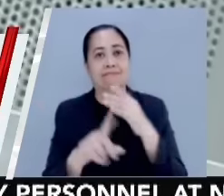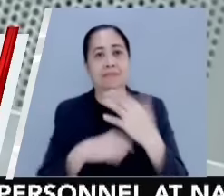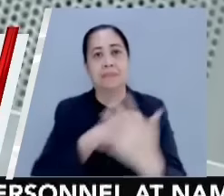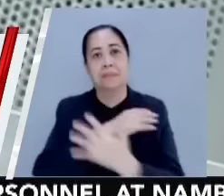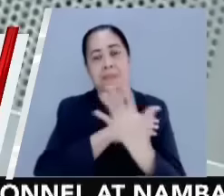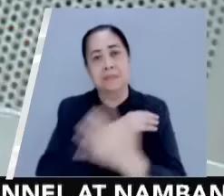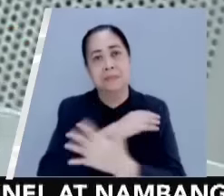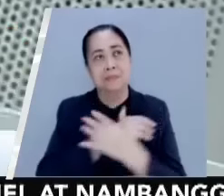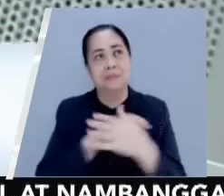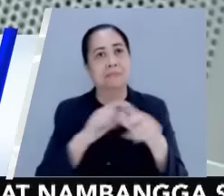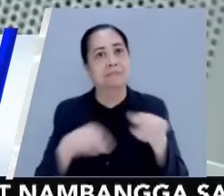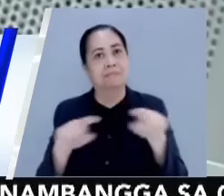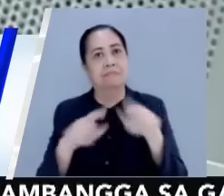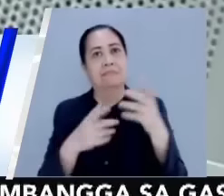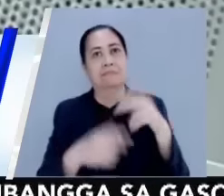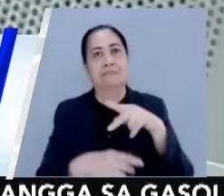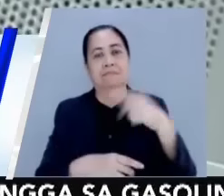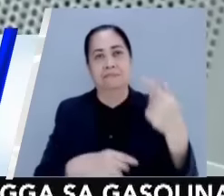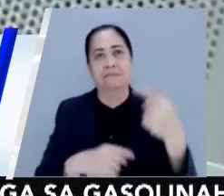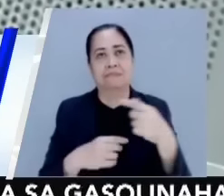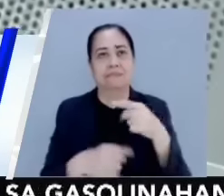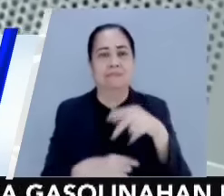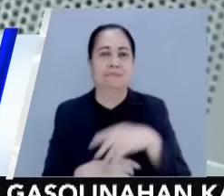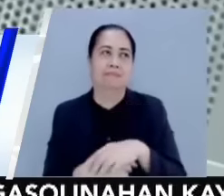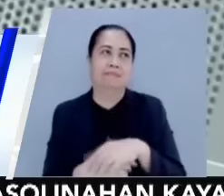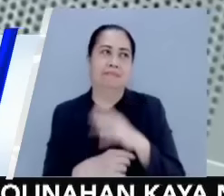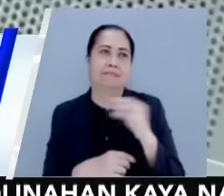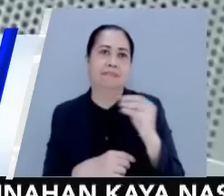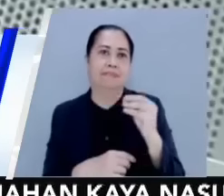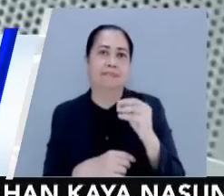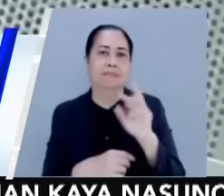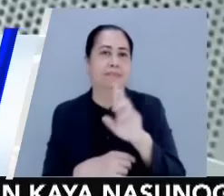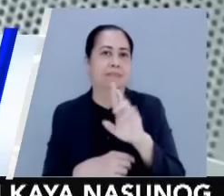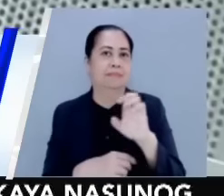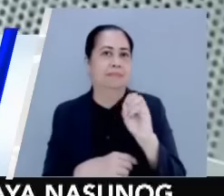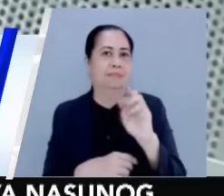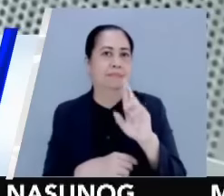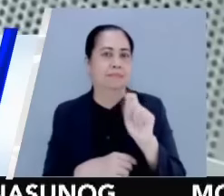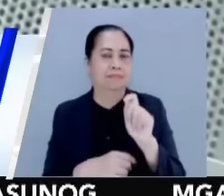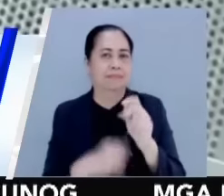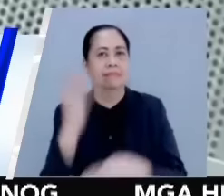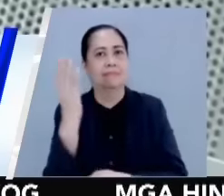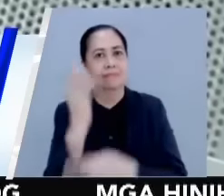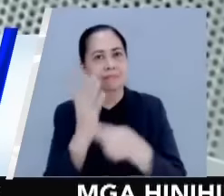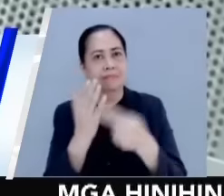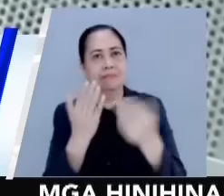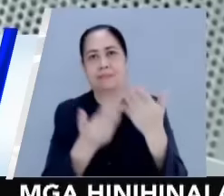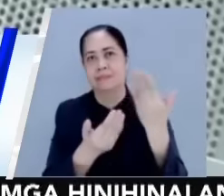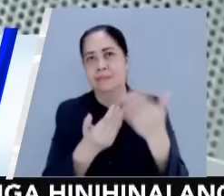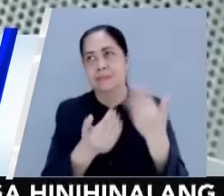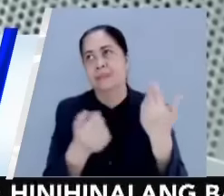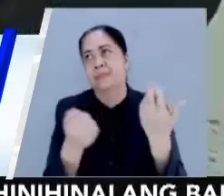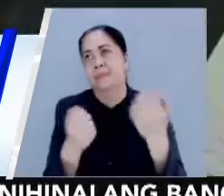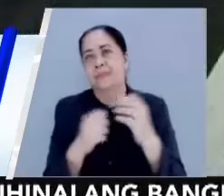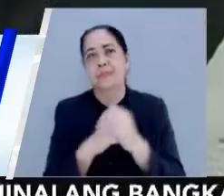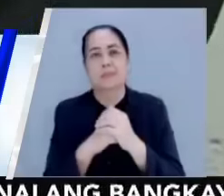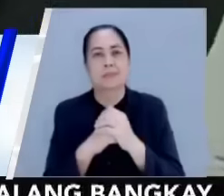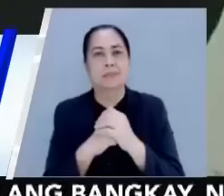they have there and the resorts and hotels are a bit more easy to go